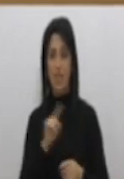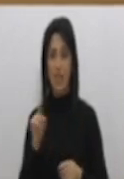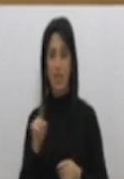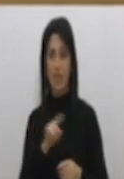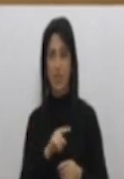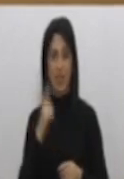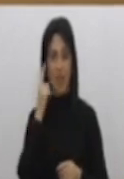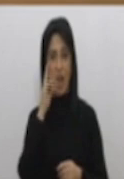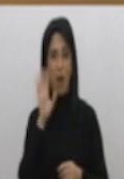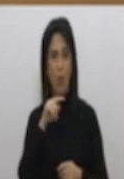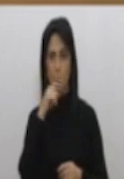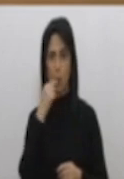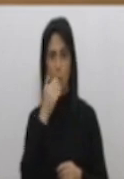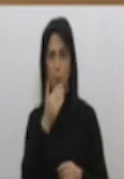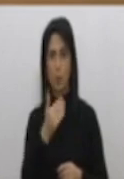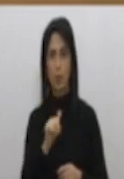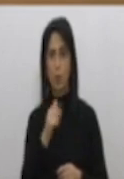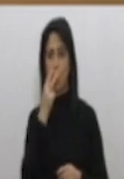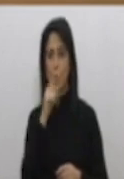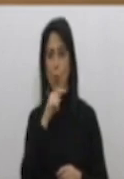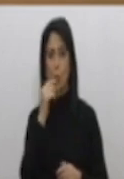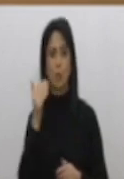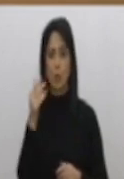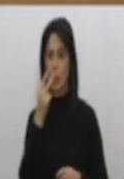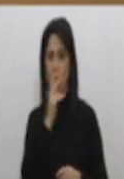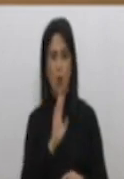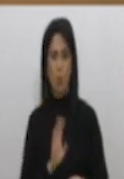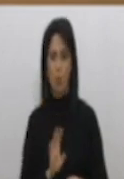angonia prorusi da ar viqurebt rogorc prorusebs.